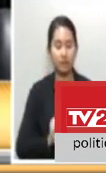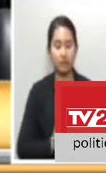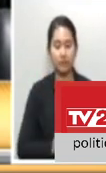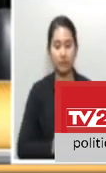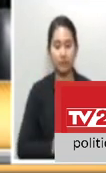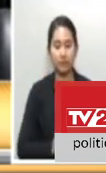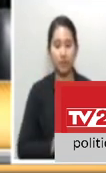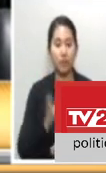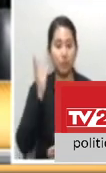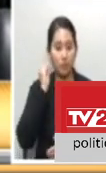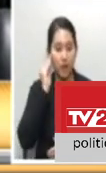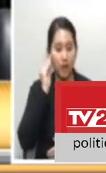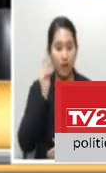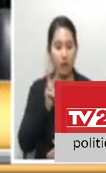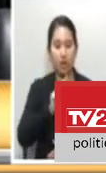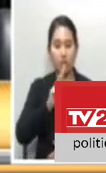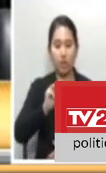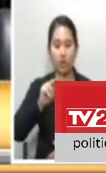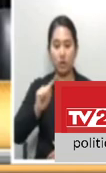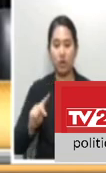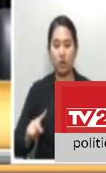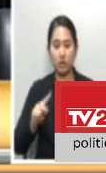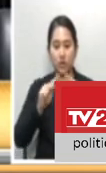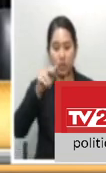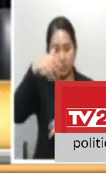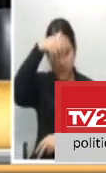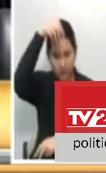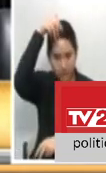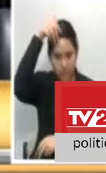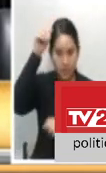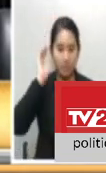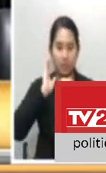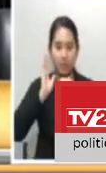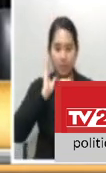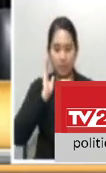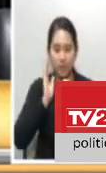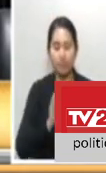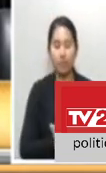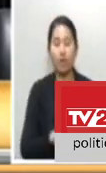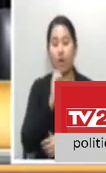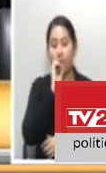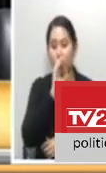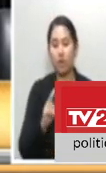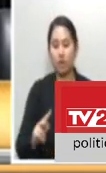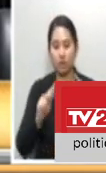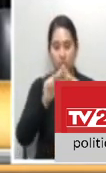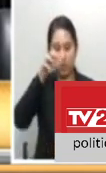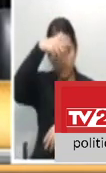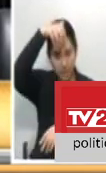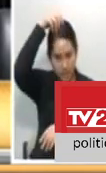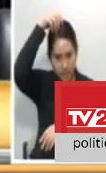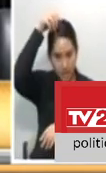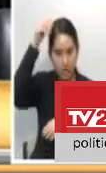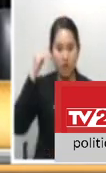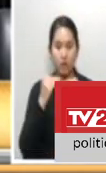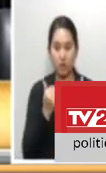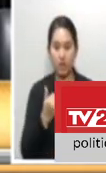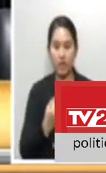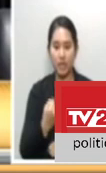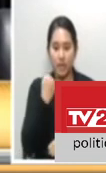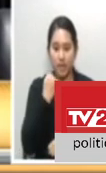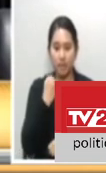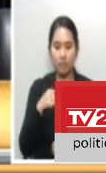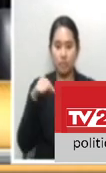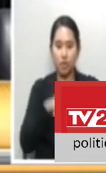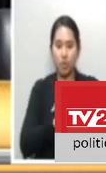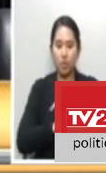รัฐมนตรีว่าการกระทรวงมหาดไทยได้บอกว่ากระทรวงมหาดไทยนั้นยืนยันว่าไม่มีการ